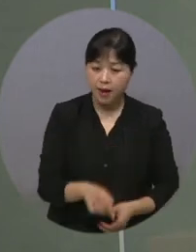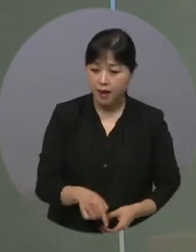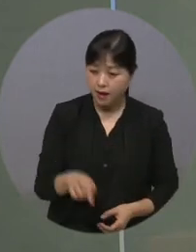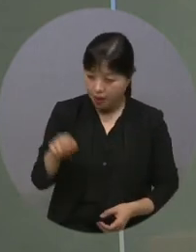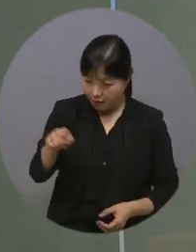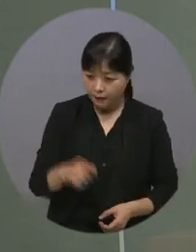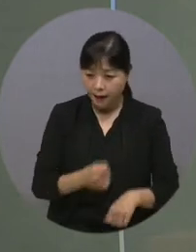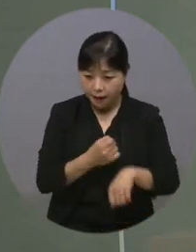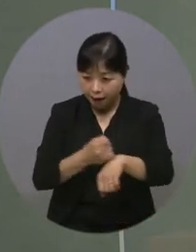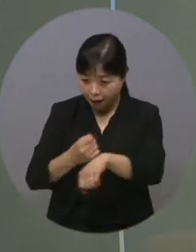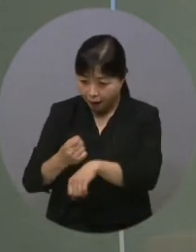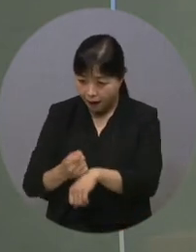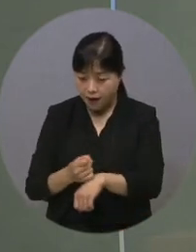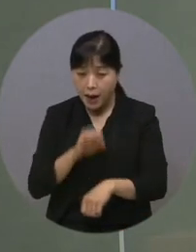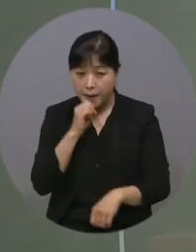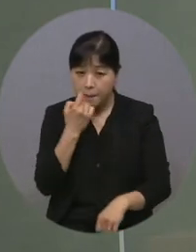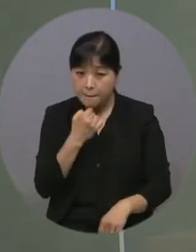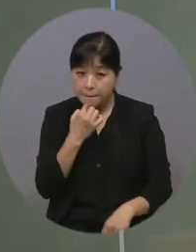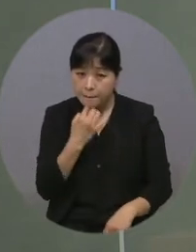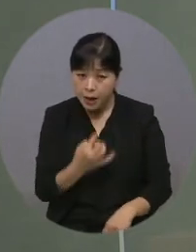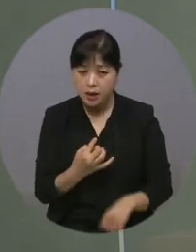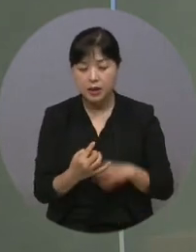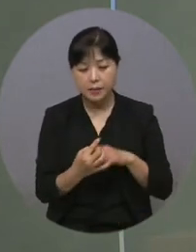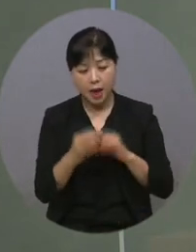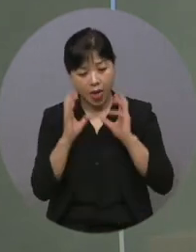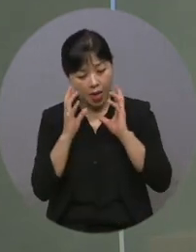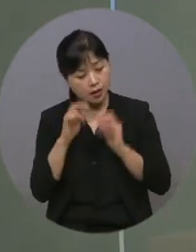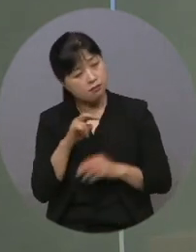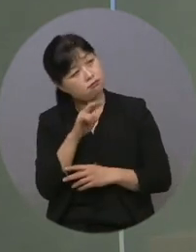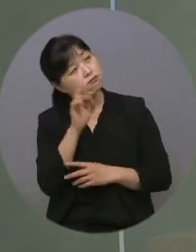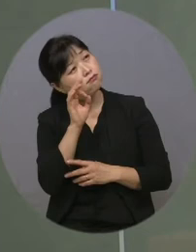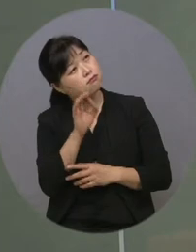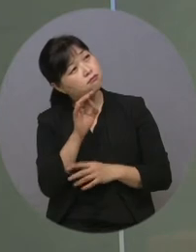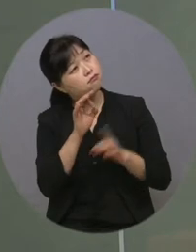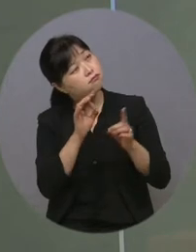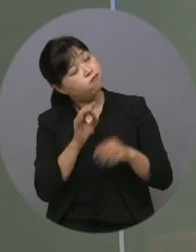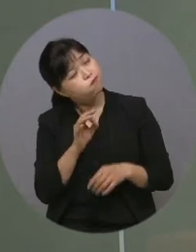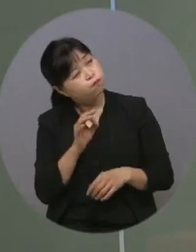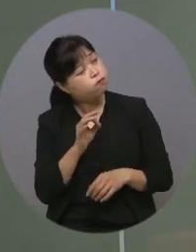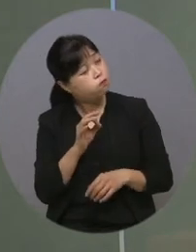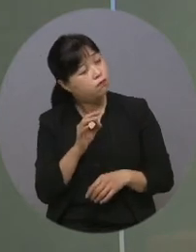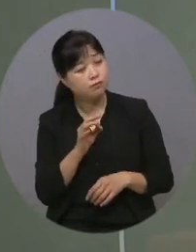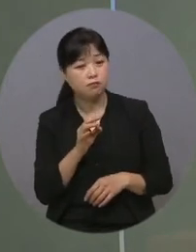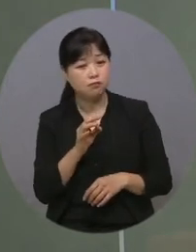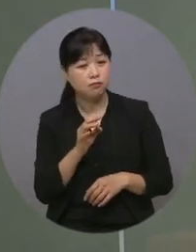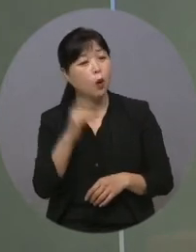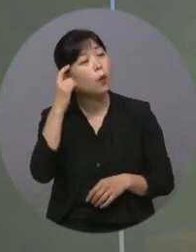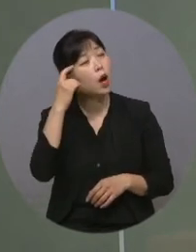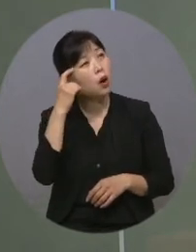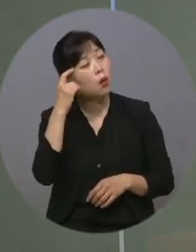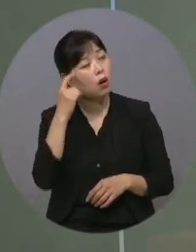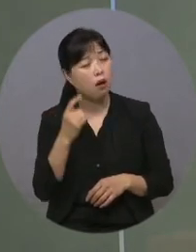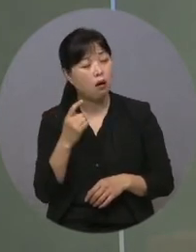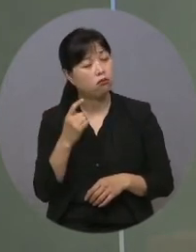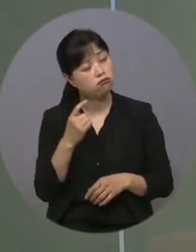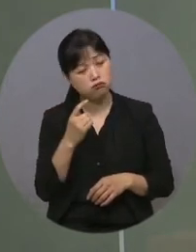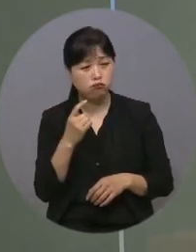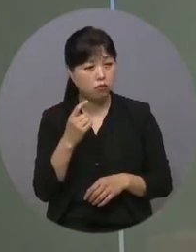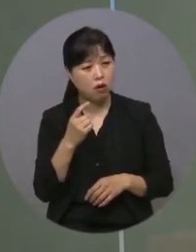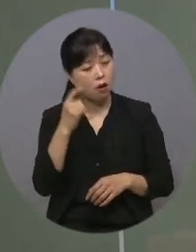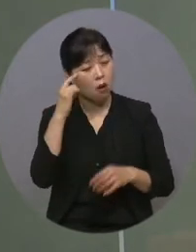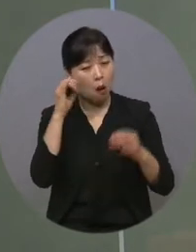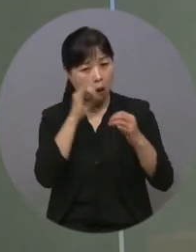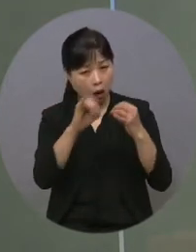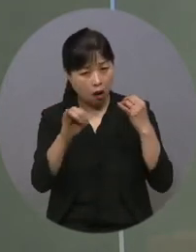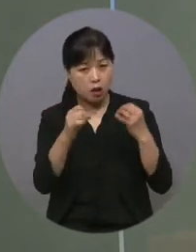해라 해서는 절대 어린이들에게 설득력도 없을 뿐만 아니라 좋은 추억거리가